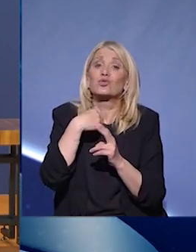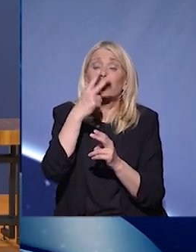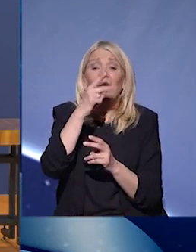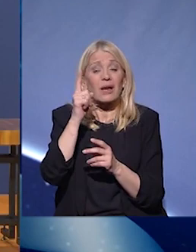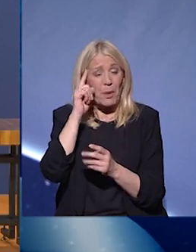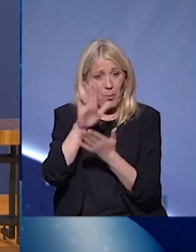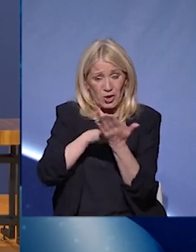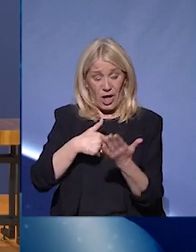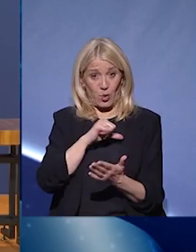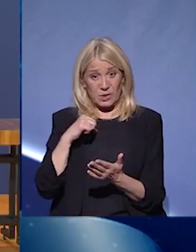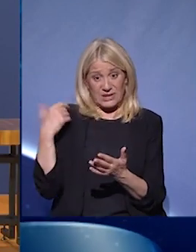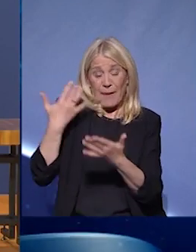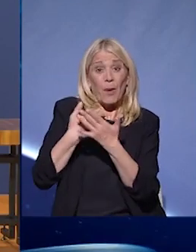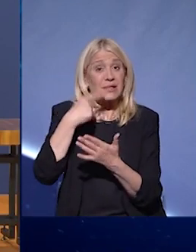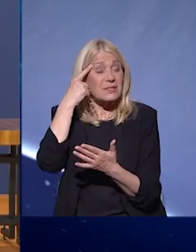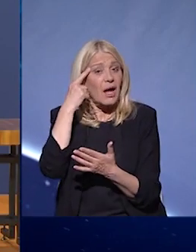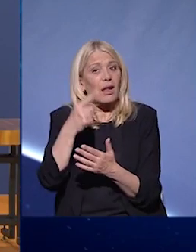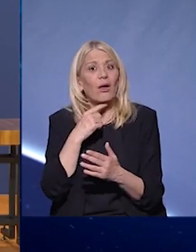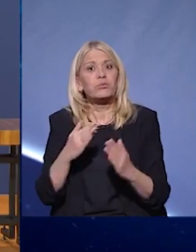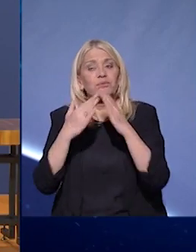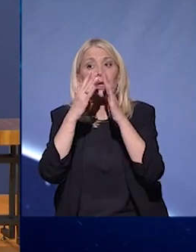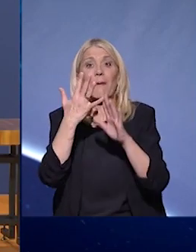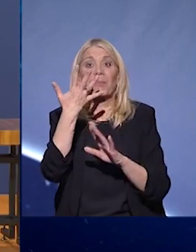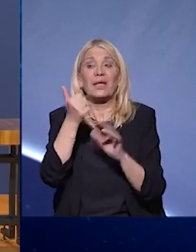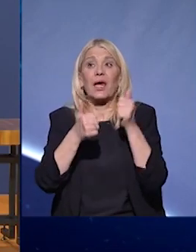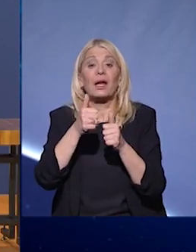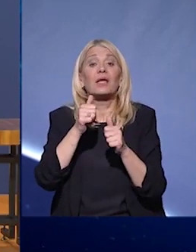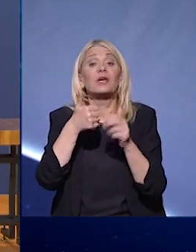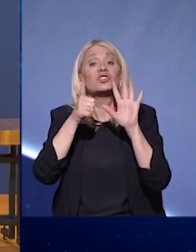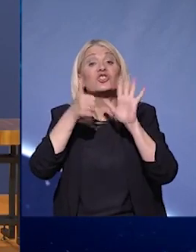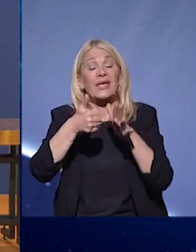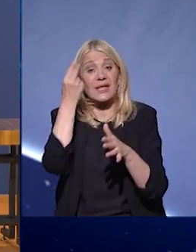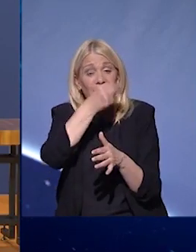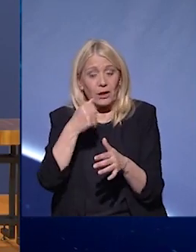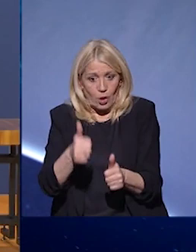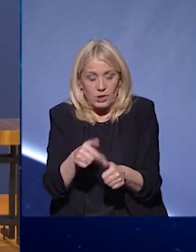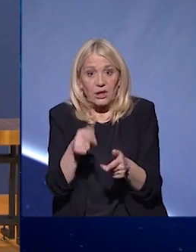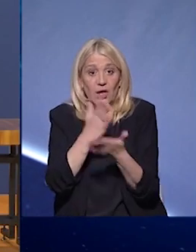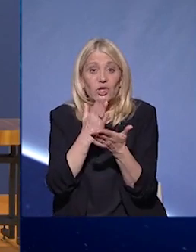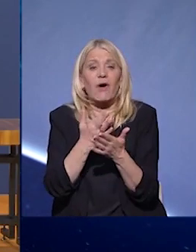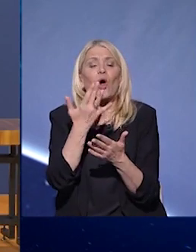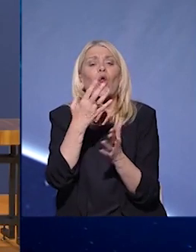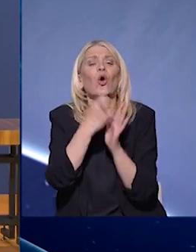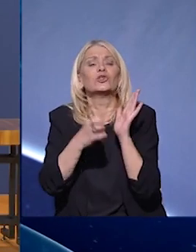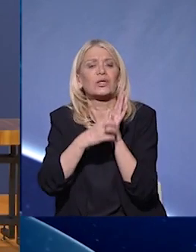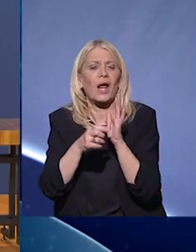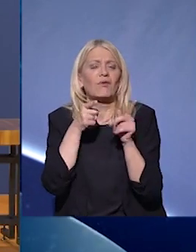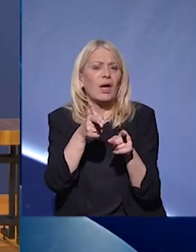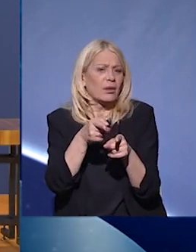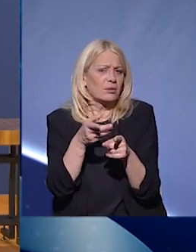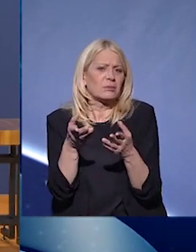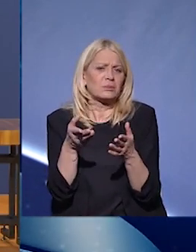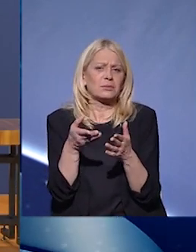znali da će ovaj vrhunac epidemije da bude u 5. i 6. nedelji, što se upravo dešava, koliko će trajati taj rep